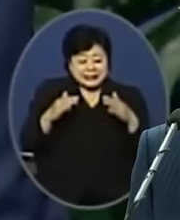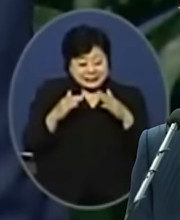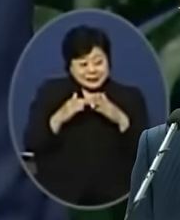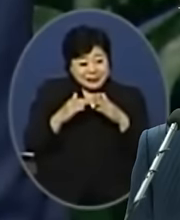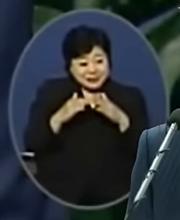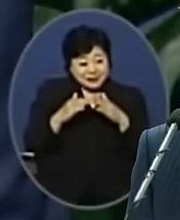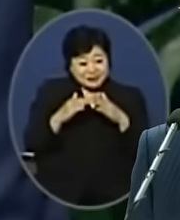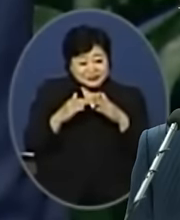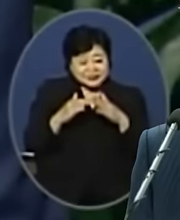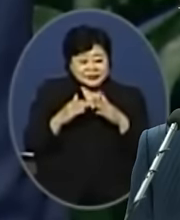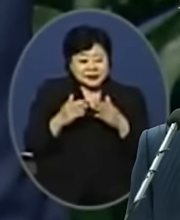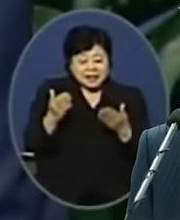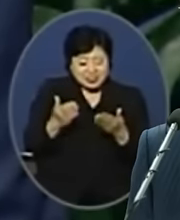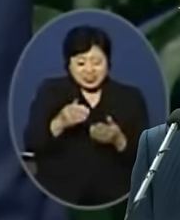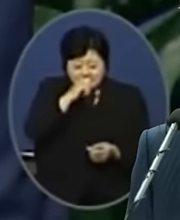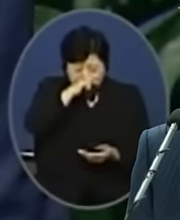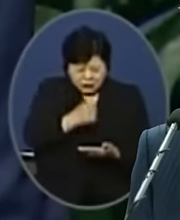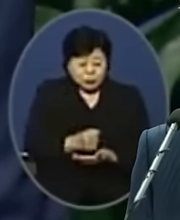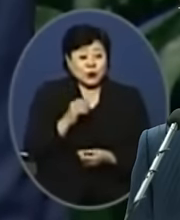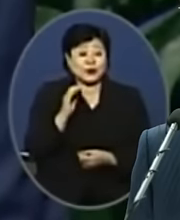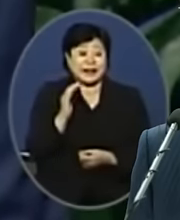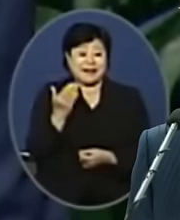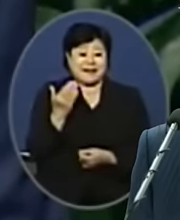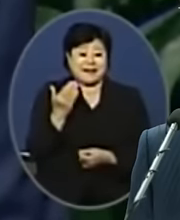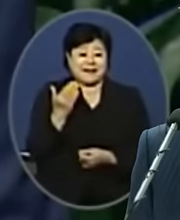게 하는 일마다 형통했습니다.